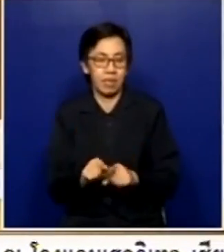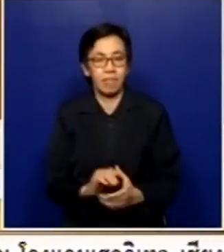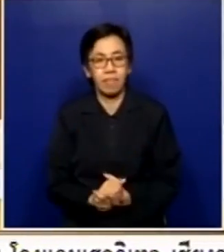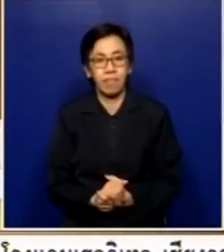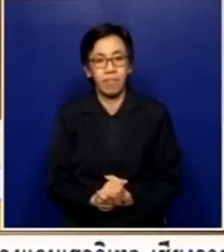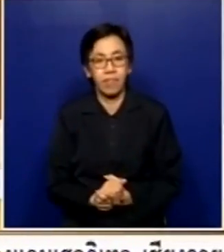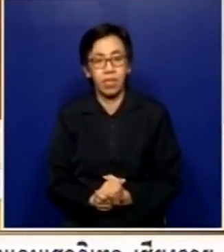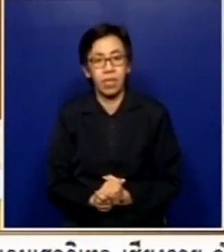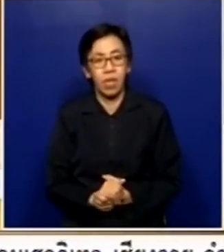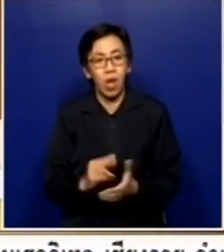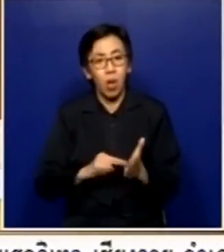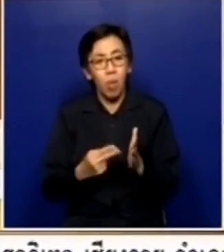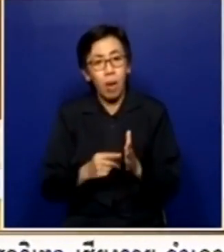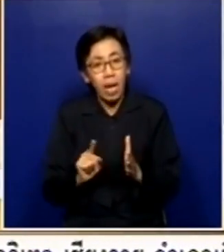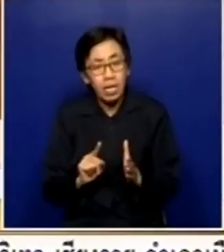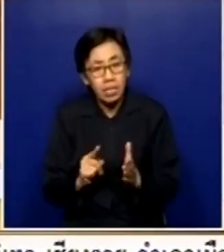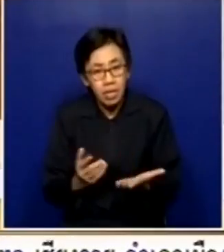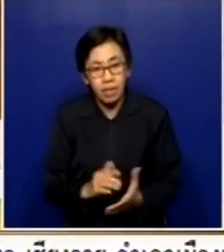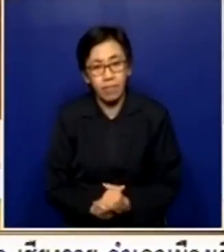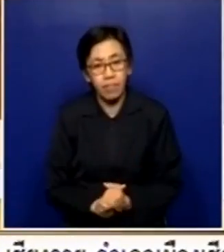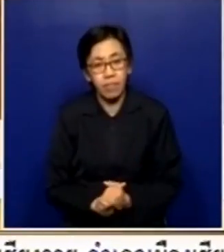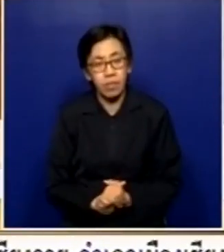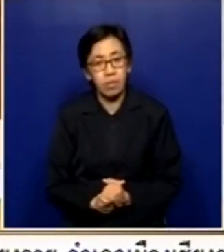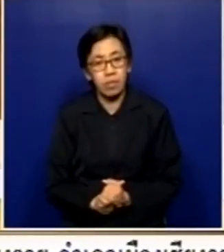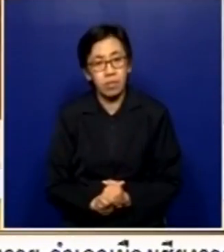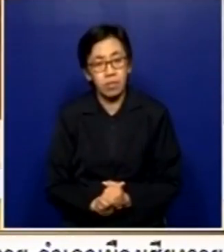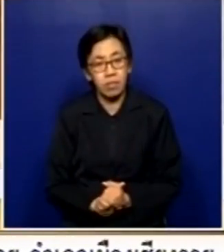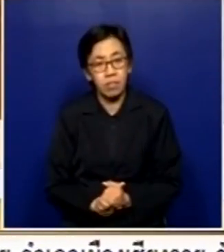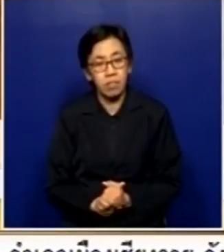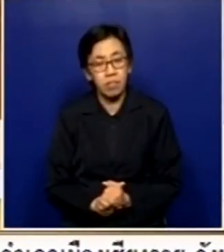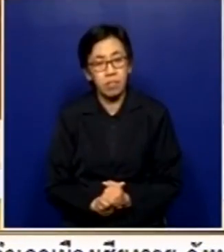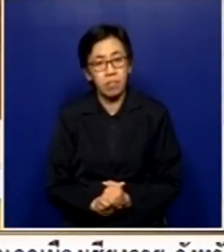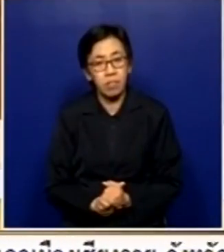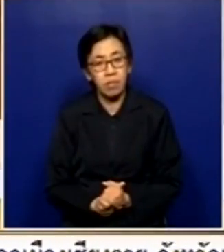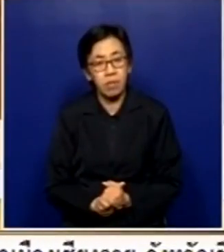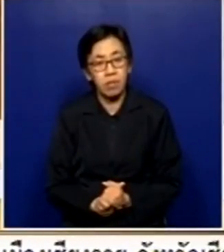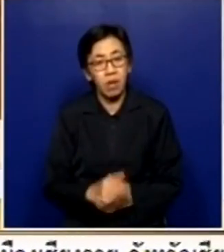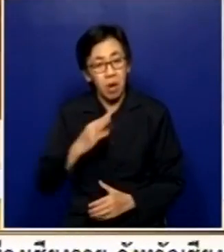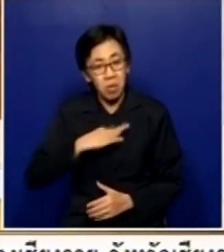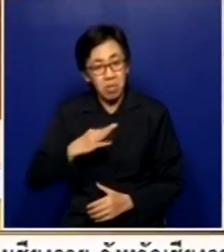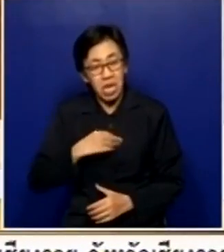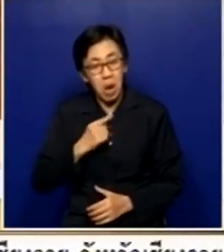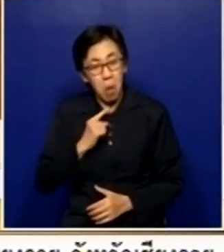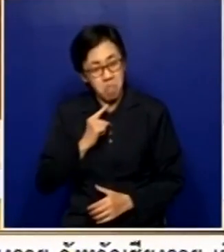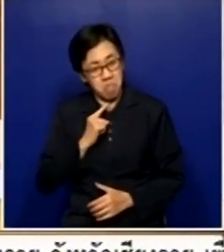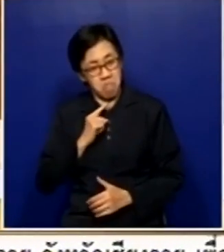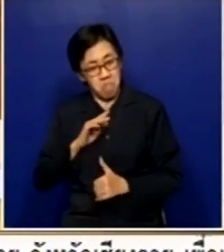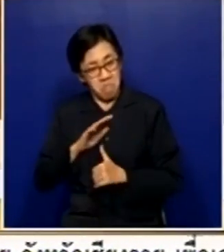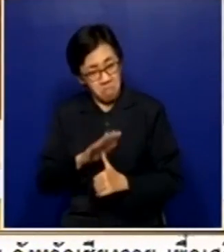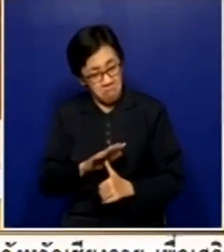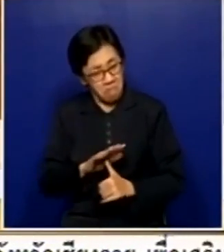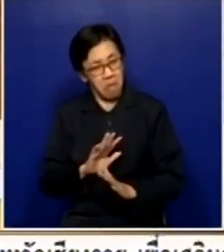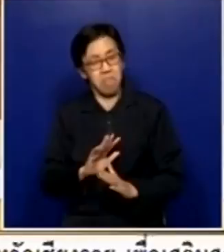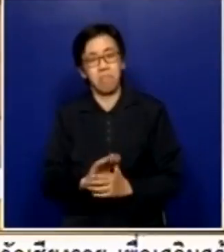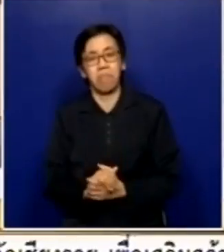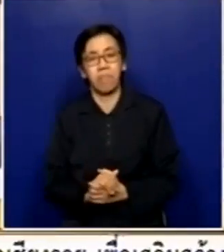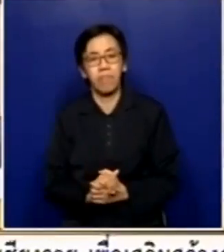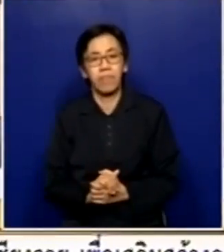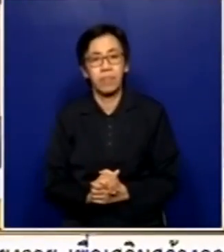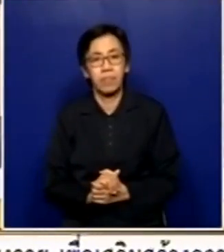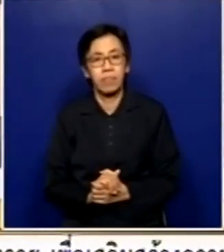นี้มันหมายถึงการคุกคามหรือเปล่าแต่ถ้ามันเป็นการคุกค่าเรื่องก็แปลกใจว่า